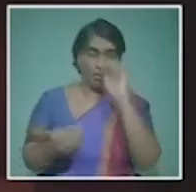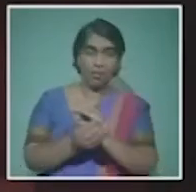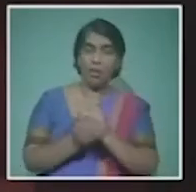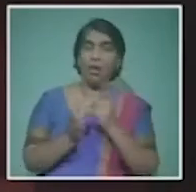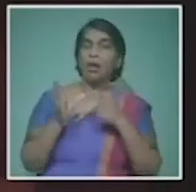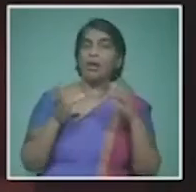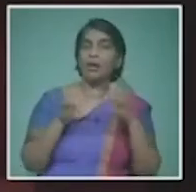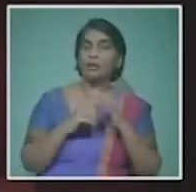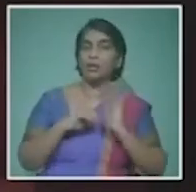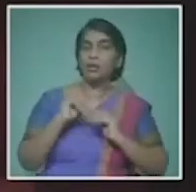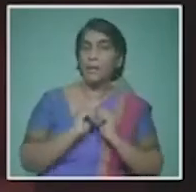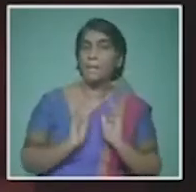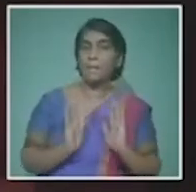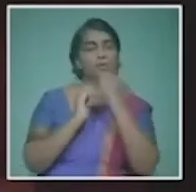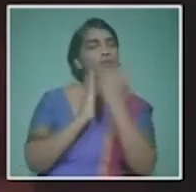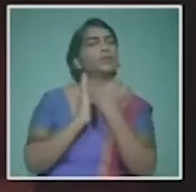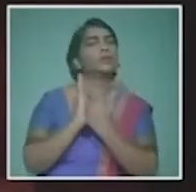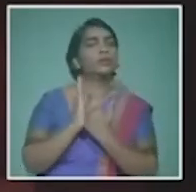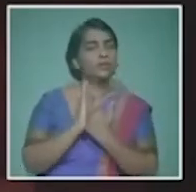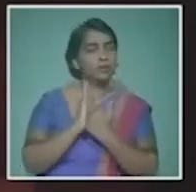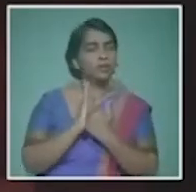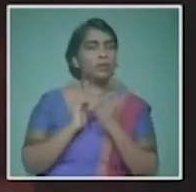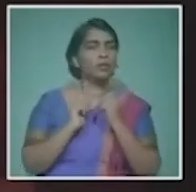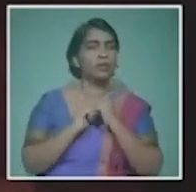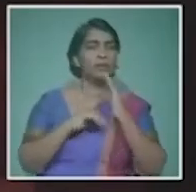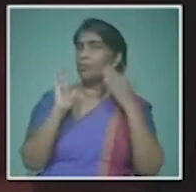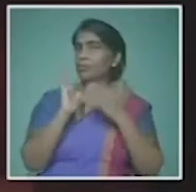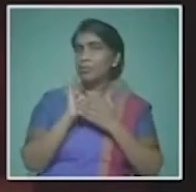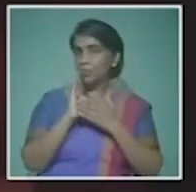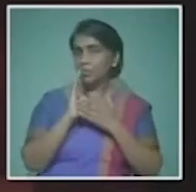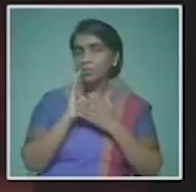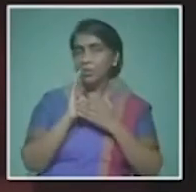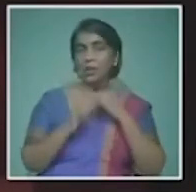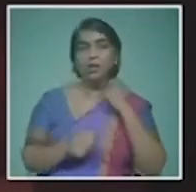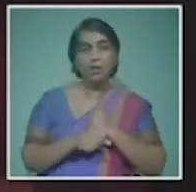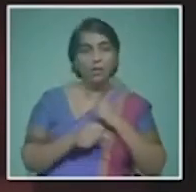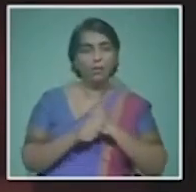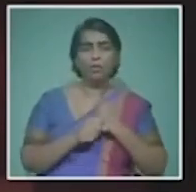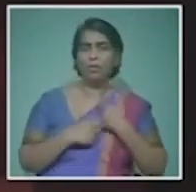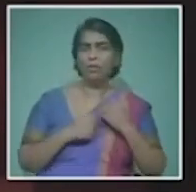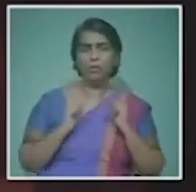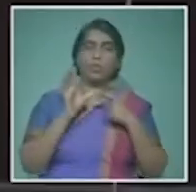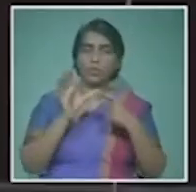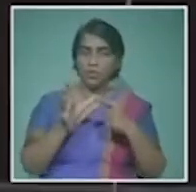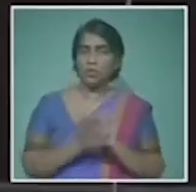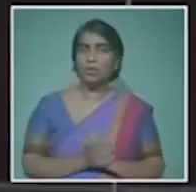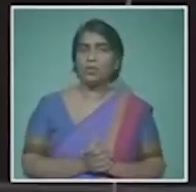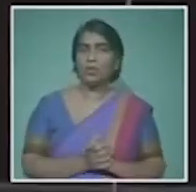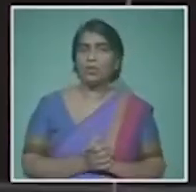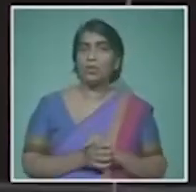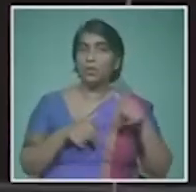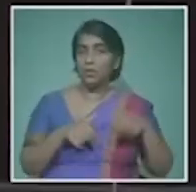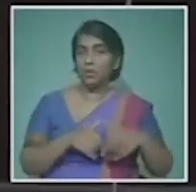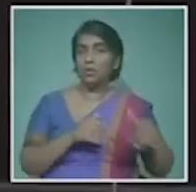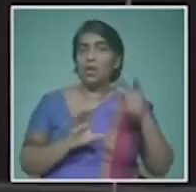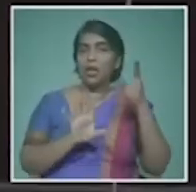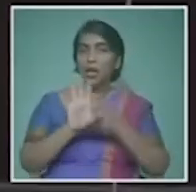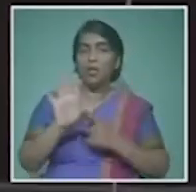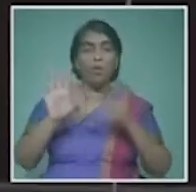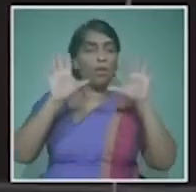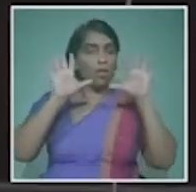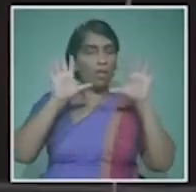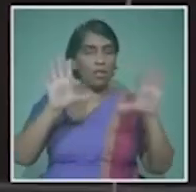විසින් ක්‍රියාත්මක කරනු ලබන වැඩපිළිවෙල ක්‍රියාදාමයේ පිළිබඳව රජයේ සෑහීමකට පත්වන්නේද මේ වෙනකොට වසර